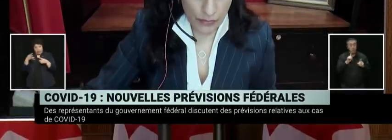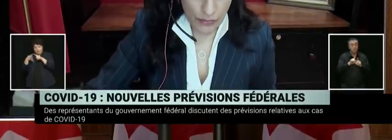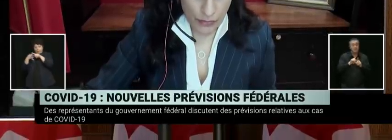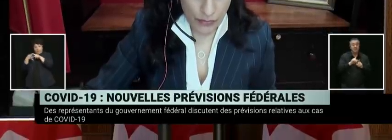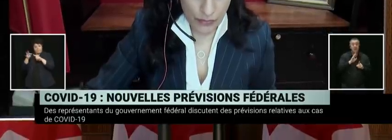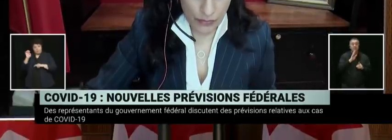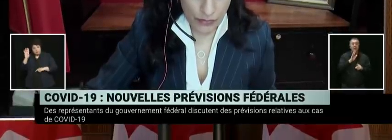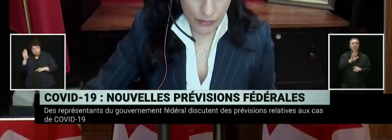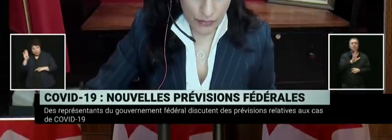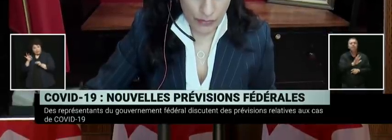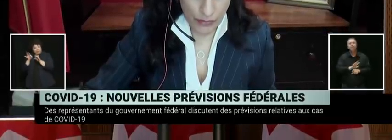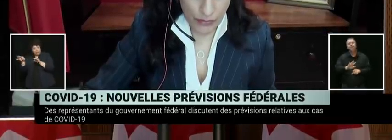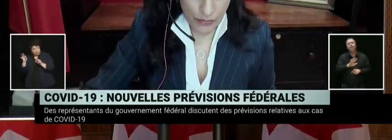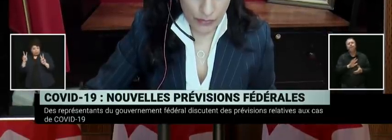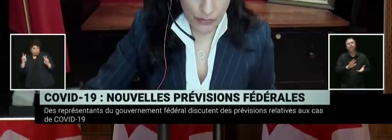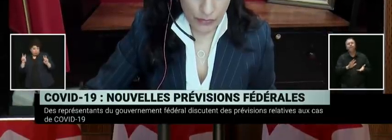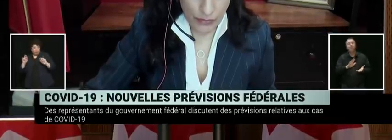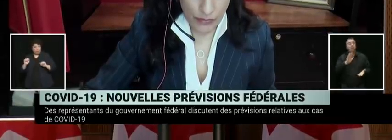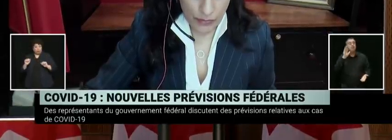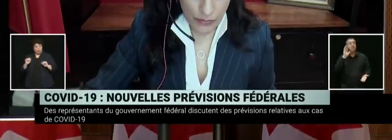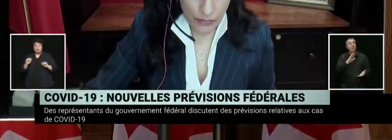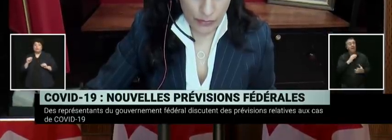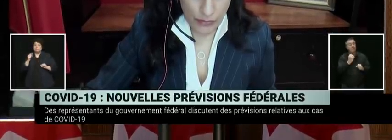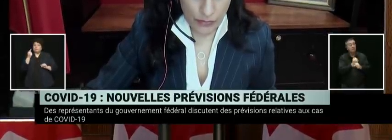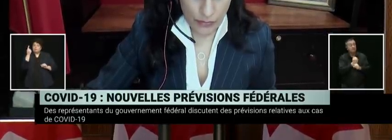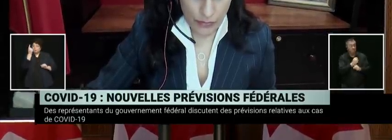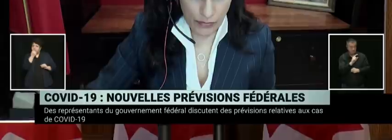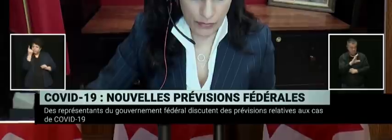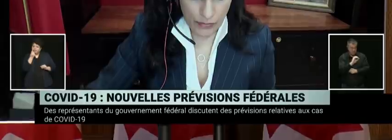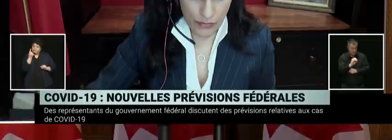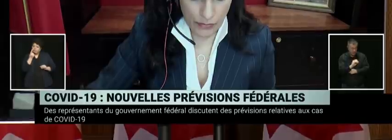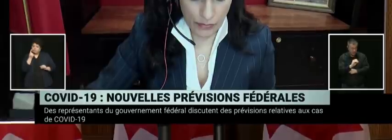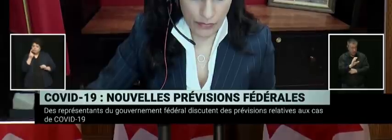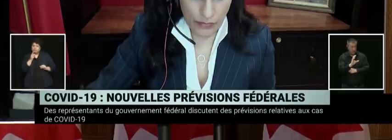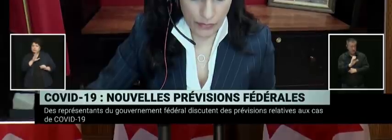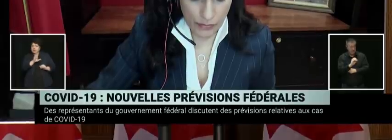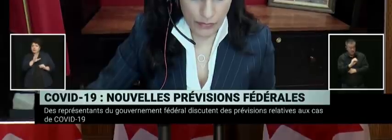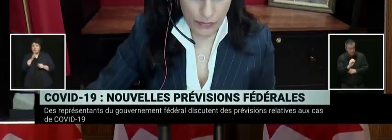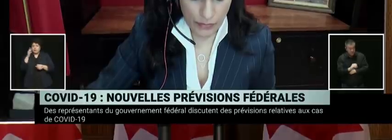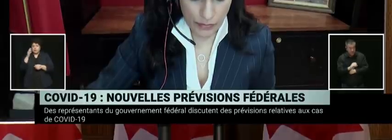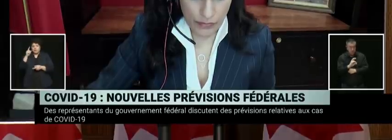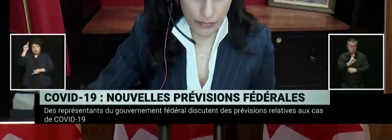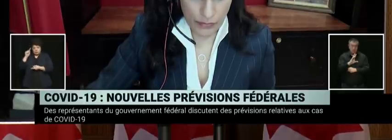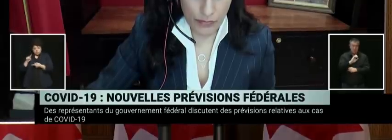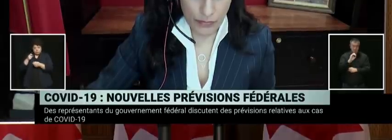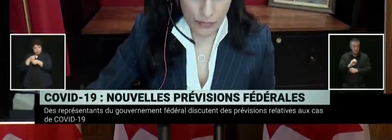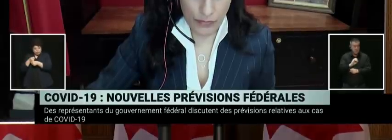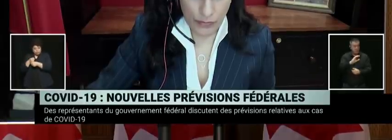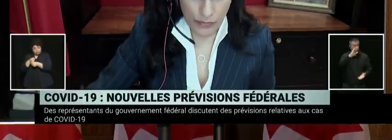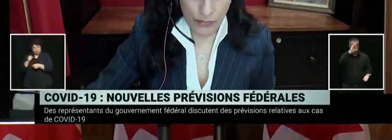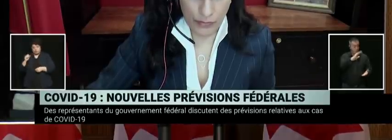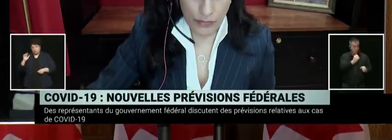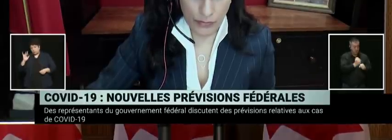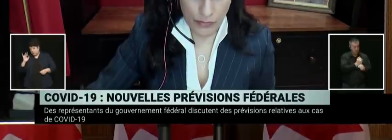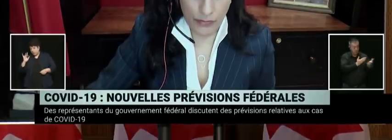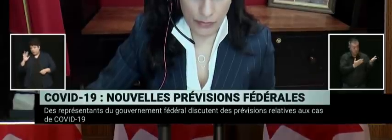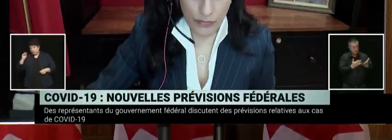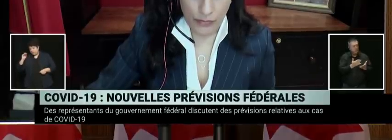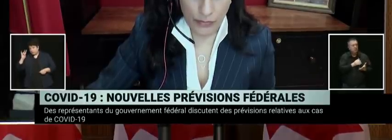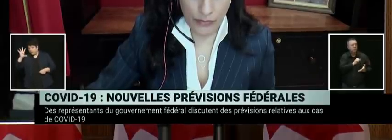baisse de production de 25 50 75 de ce qui était attendu, juste pour nous donner un ordre de grandeur, là.